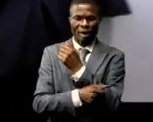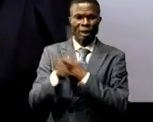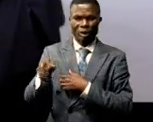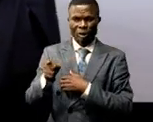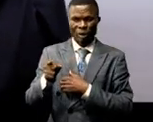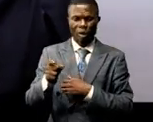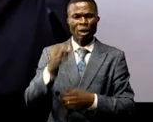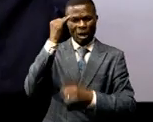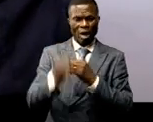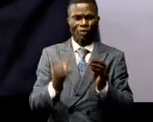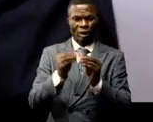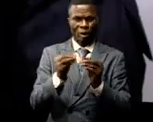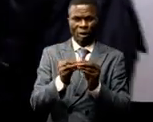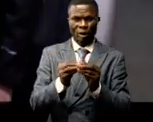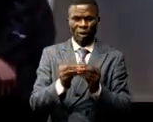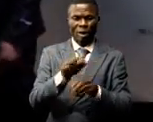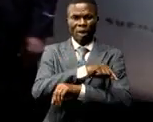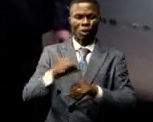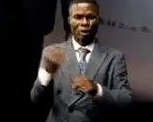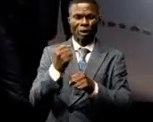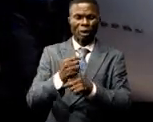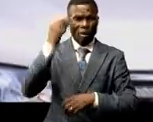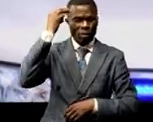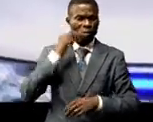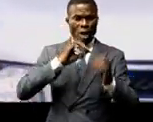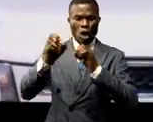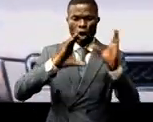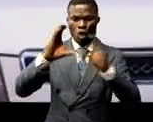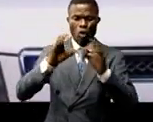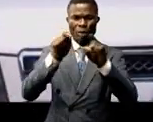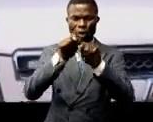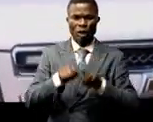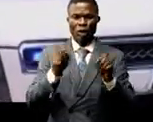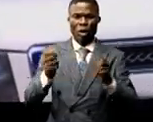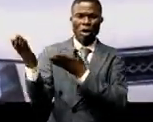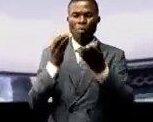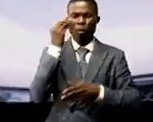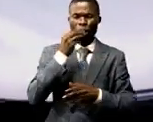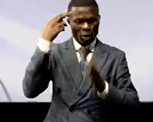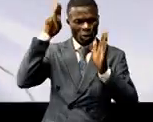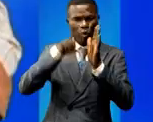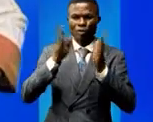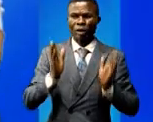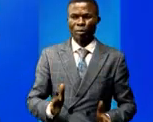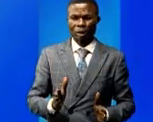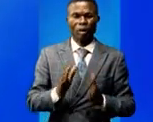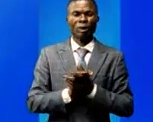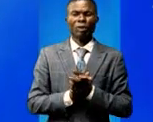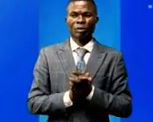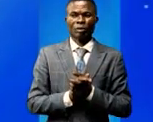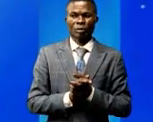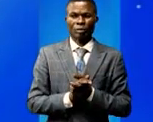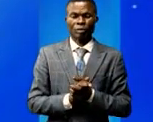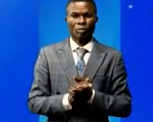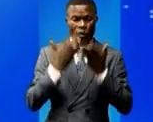se clôture cette audience au cabinet de travail du ministre de la Communication et Médias, porte-parole du gouvernement. Fin ce